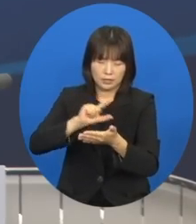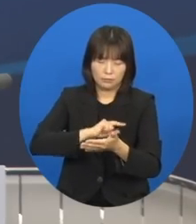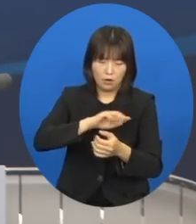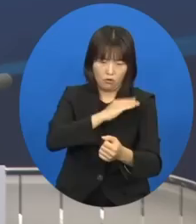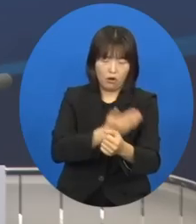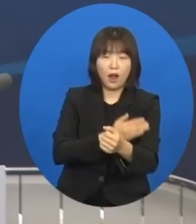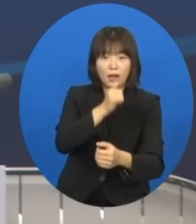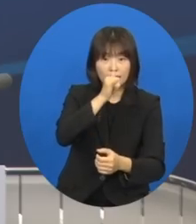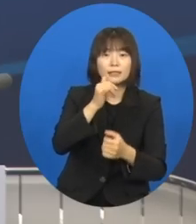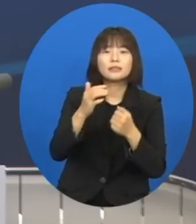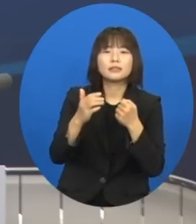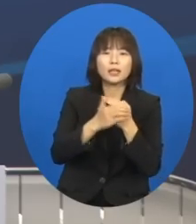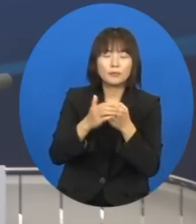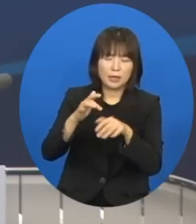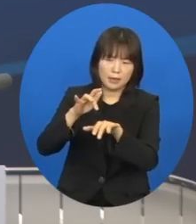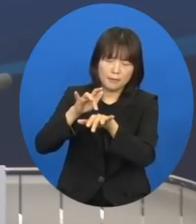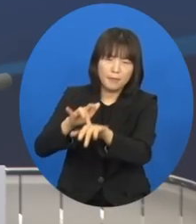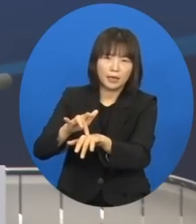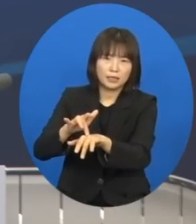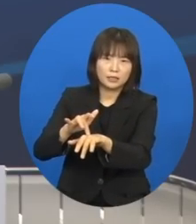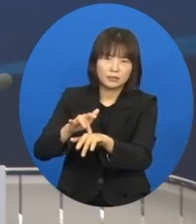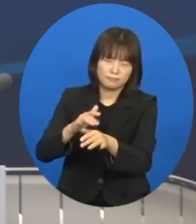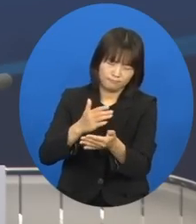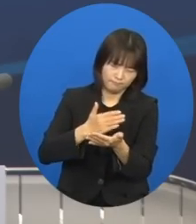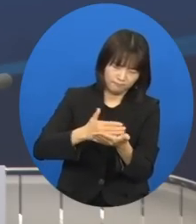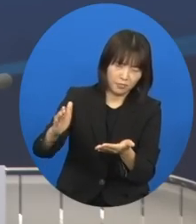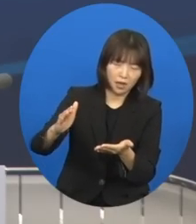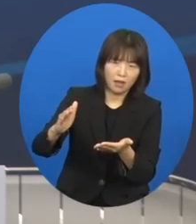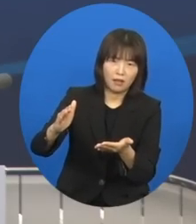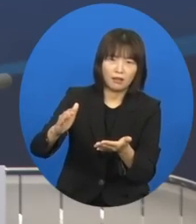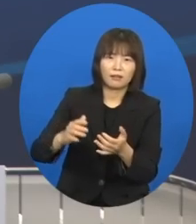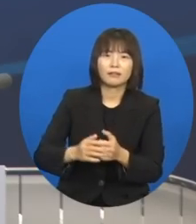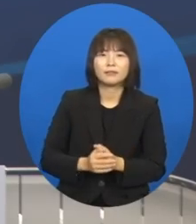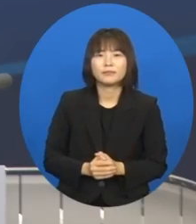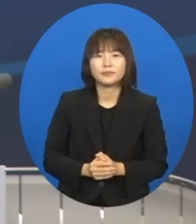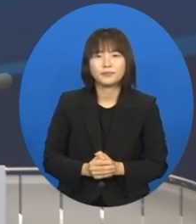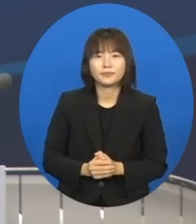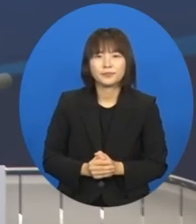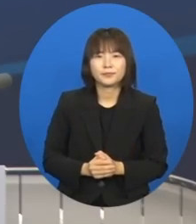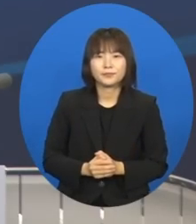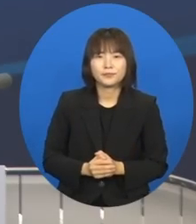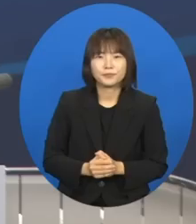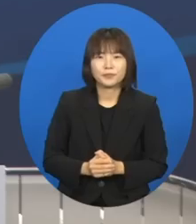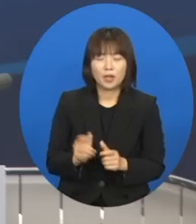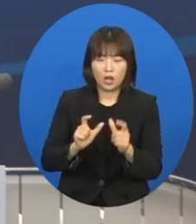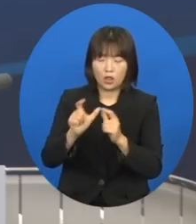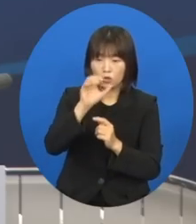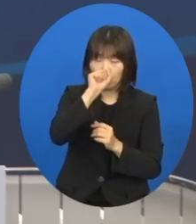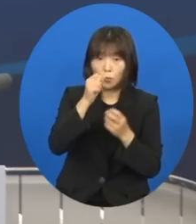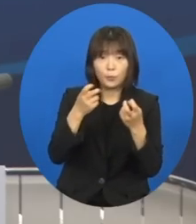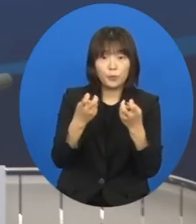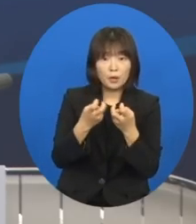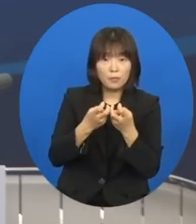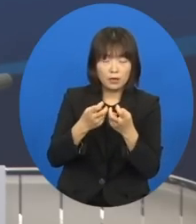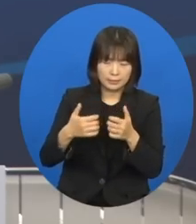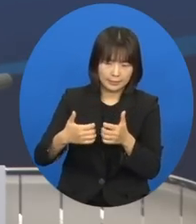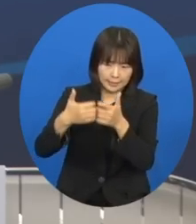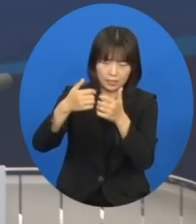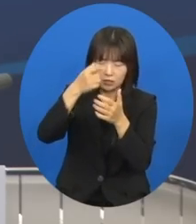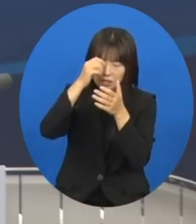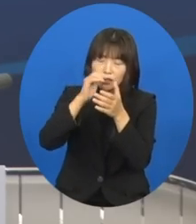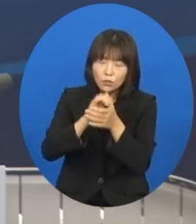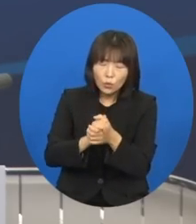때문에 그 마귀는 쫓겨나갈 수밖에 없습니다. 더 좋은 방법, 이 대적기도를